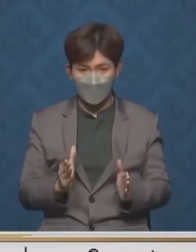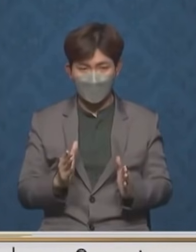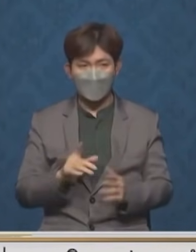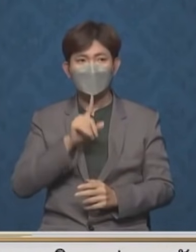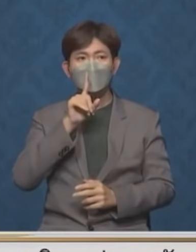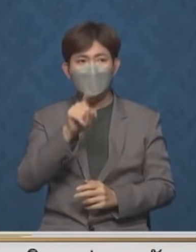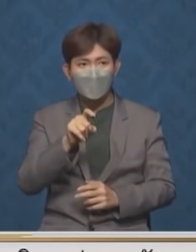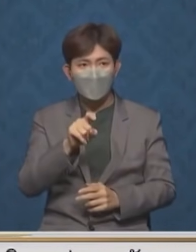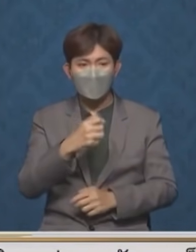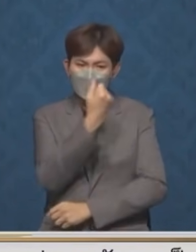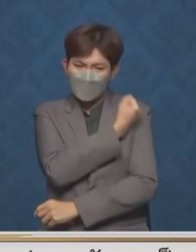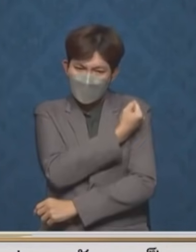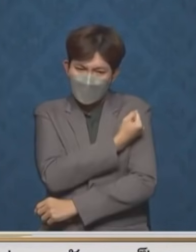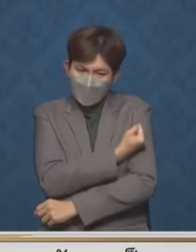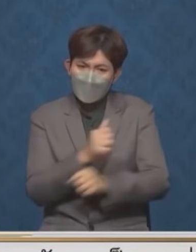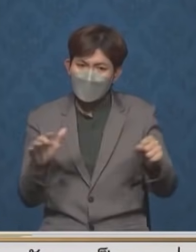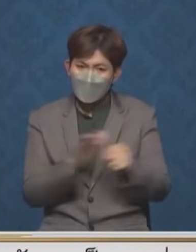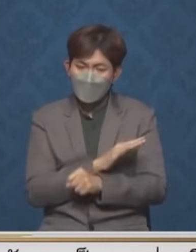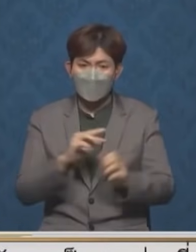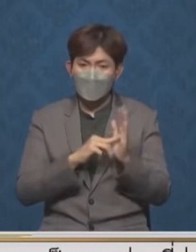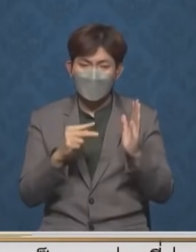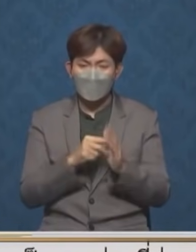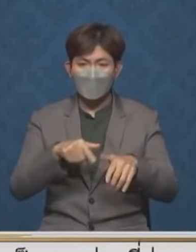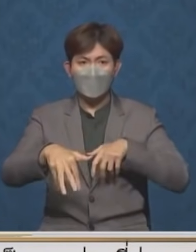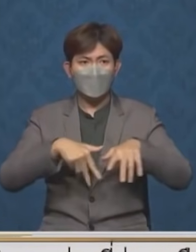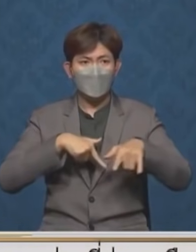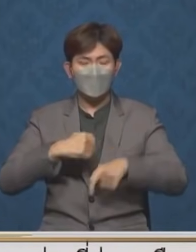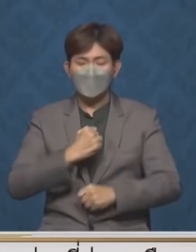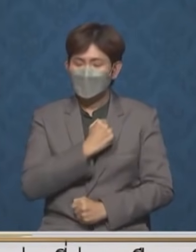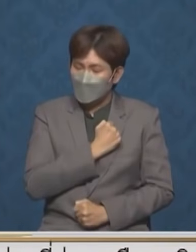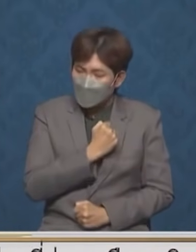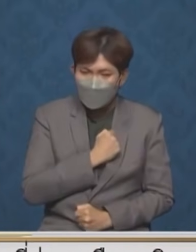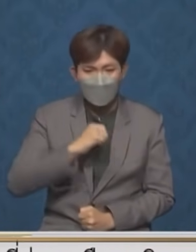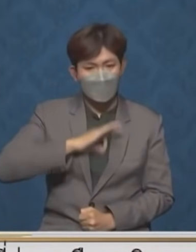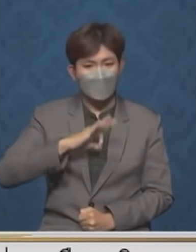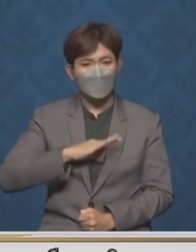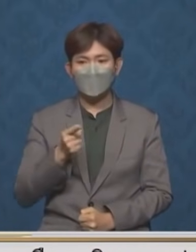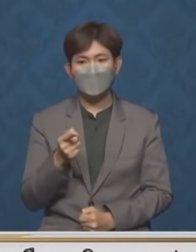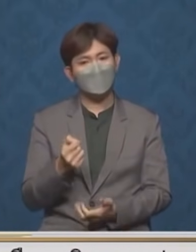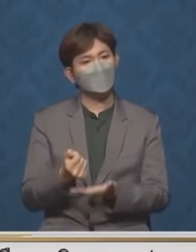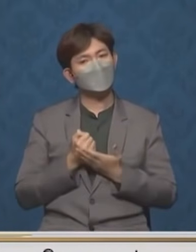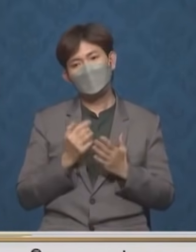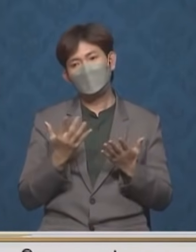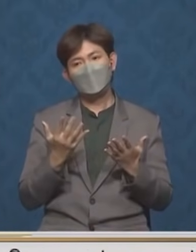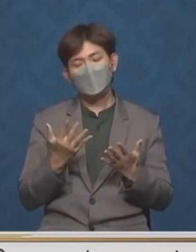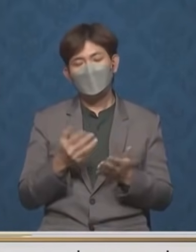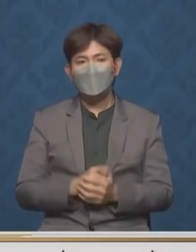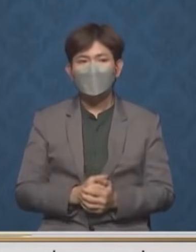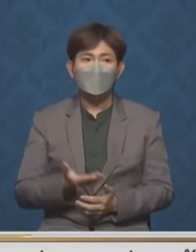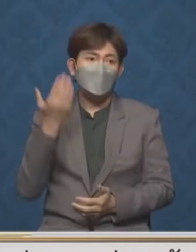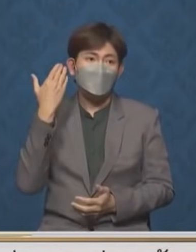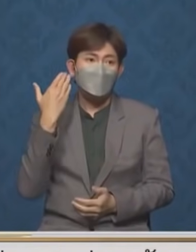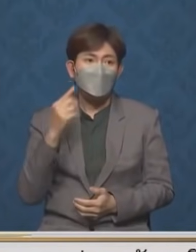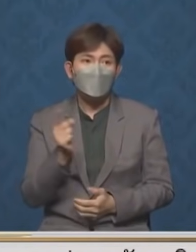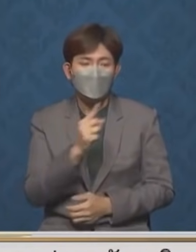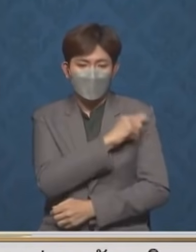าอย่างนี้เรียกเต็มแขนประชาชนก็ต้องเต็มกลืนและรู้สึกว่าท่านเกินเยียวยาแล้วล่าสุดฮะที่คุณ